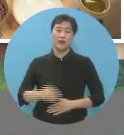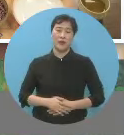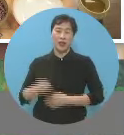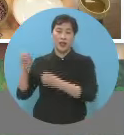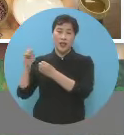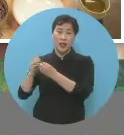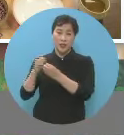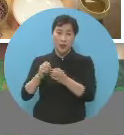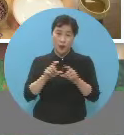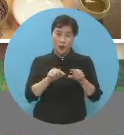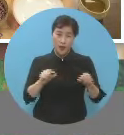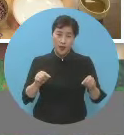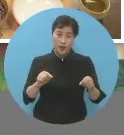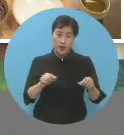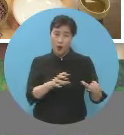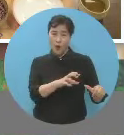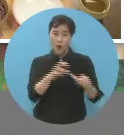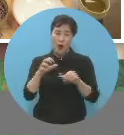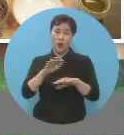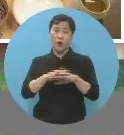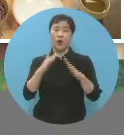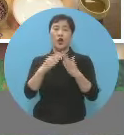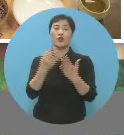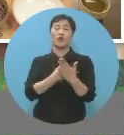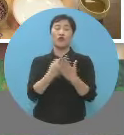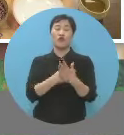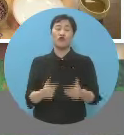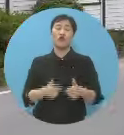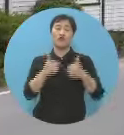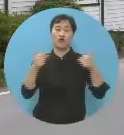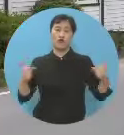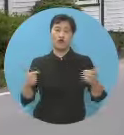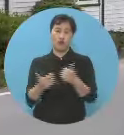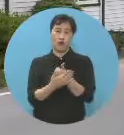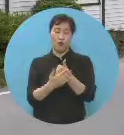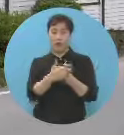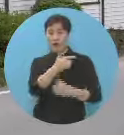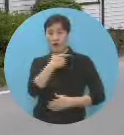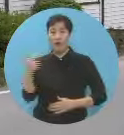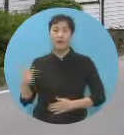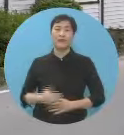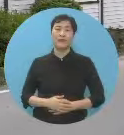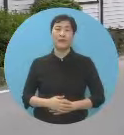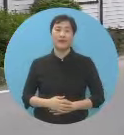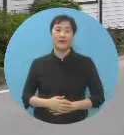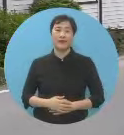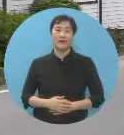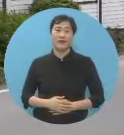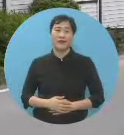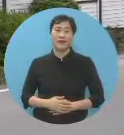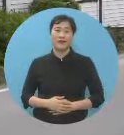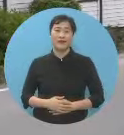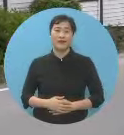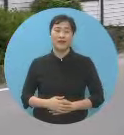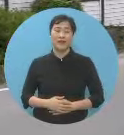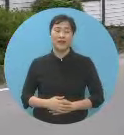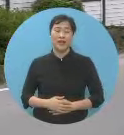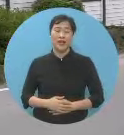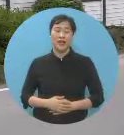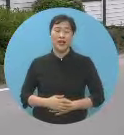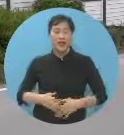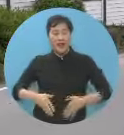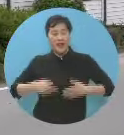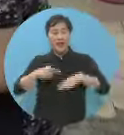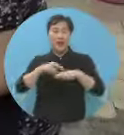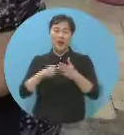농가 소득을 높이는 데 도움이 되고 있습니다. 함께 보시죠. 푸근한 인정으로 건강한 자연 밥상을